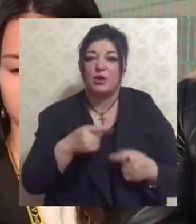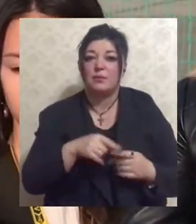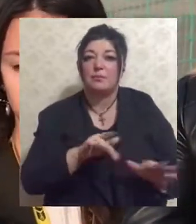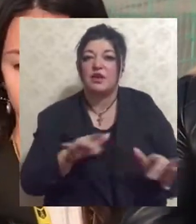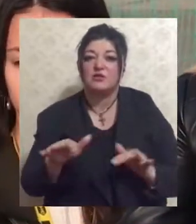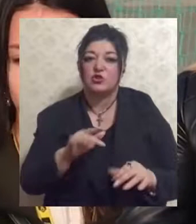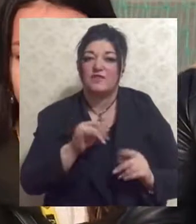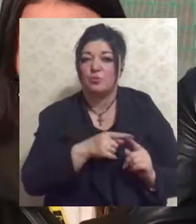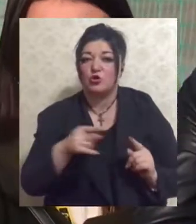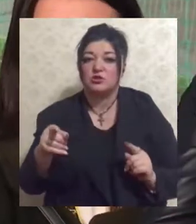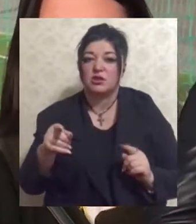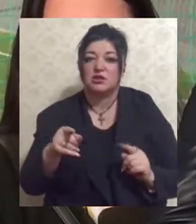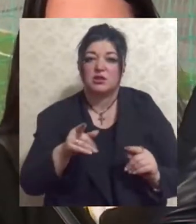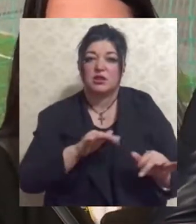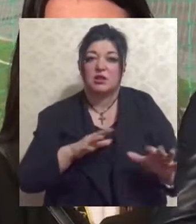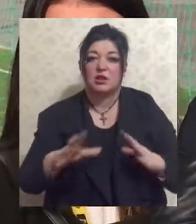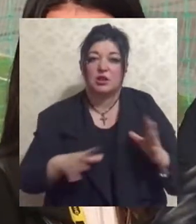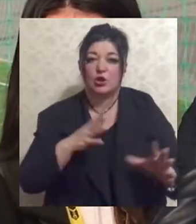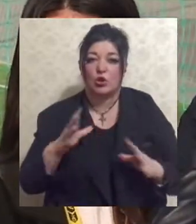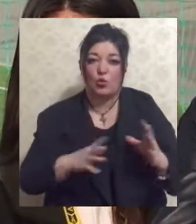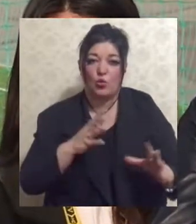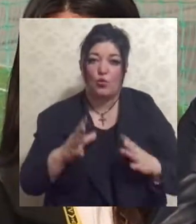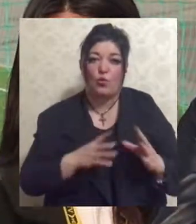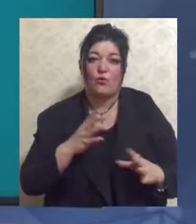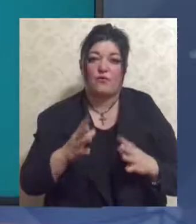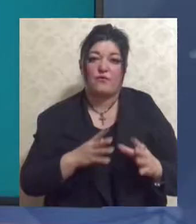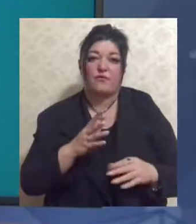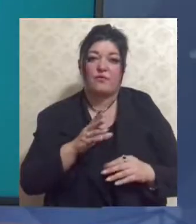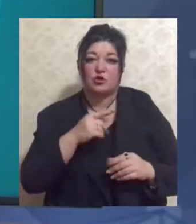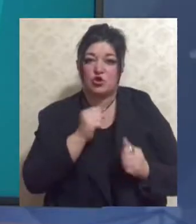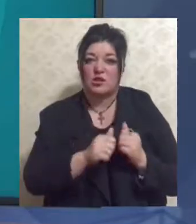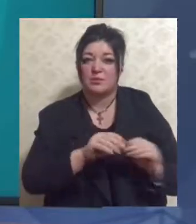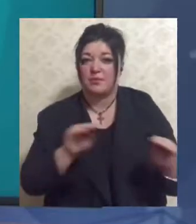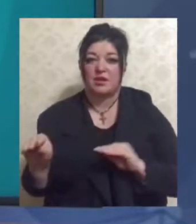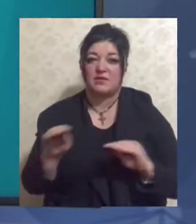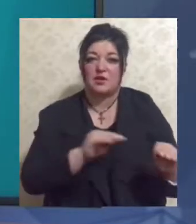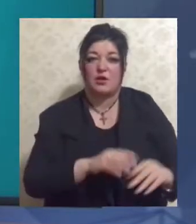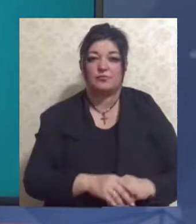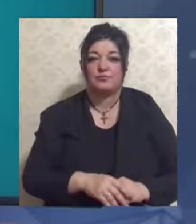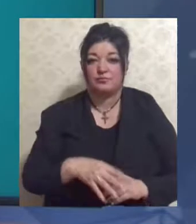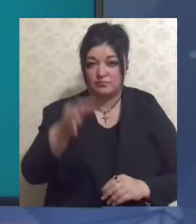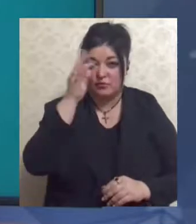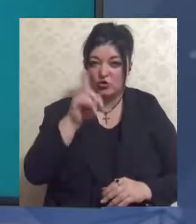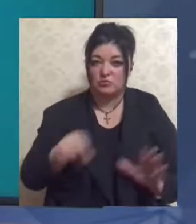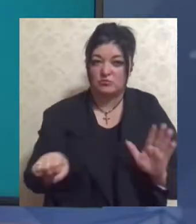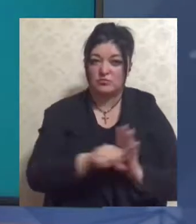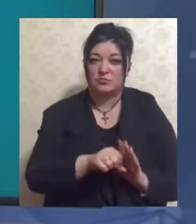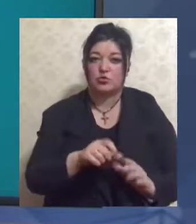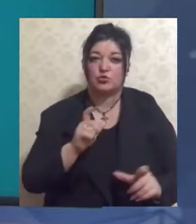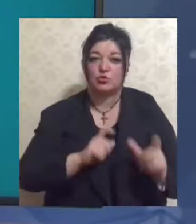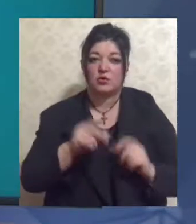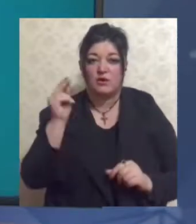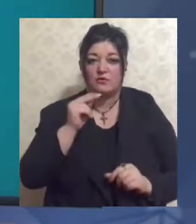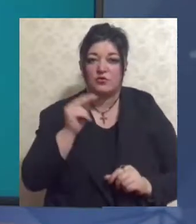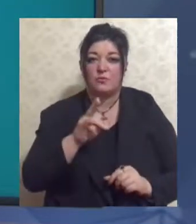тренировок, в основном в процессе тренировок их часто передвигают. Зазначимо, що загиблий студент навчався у